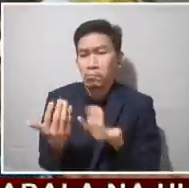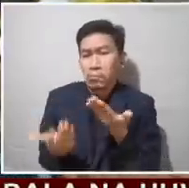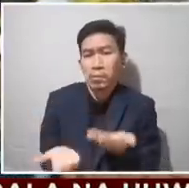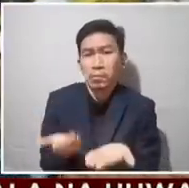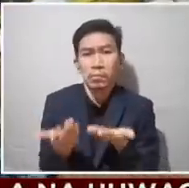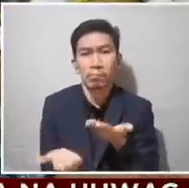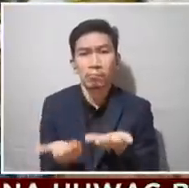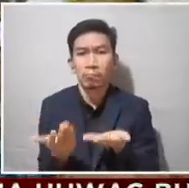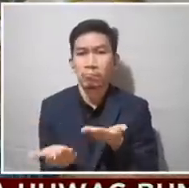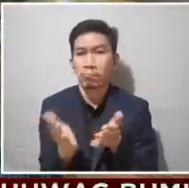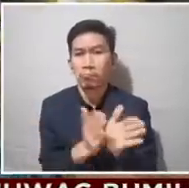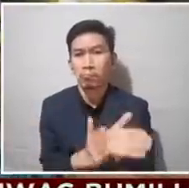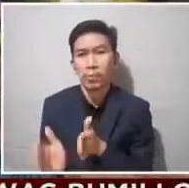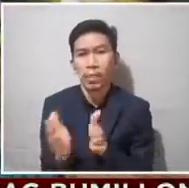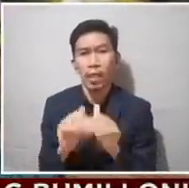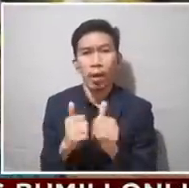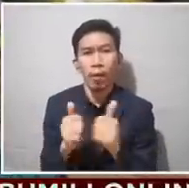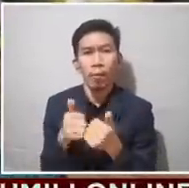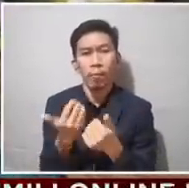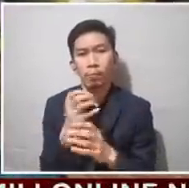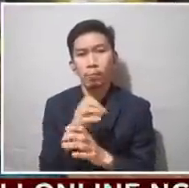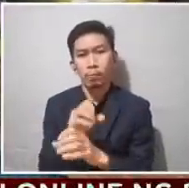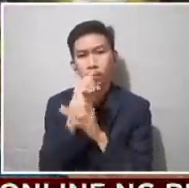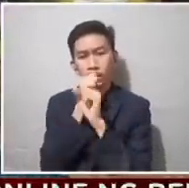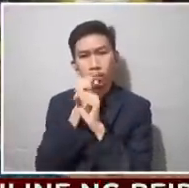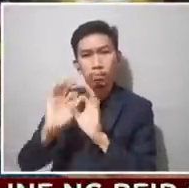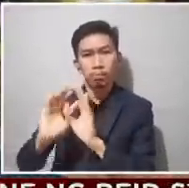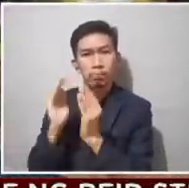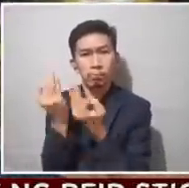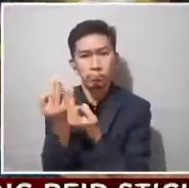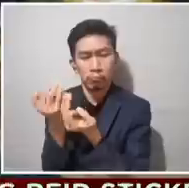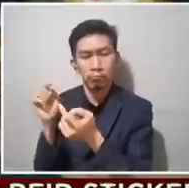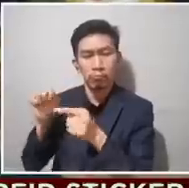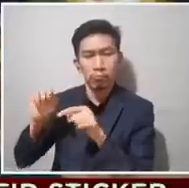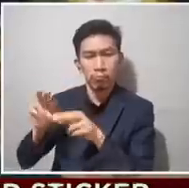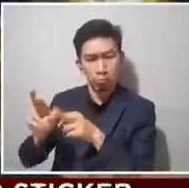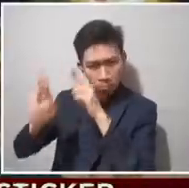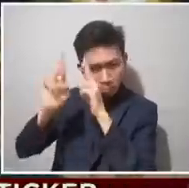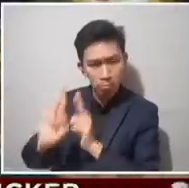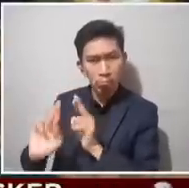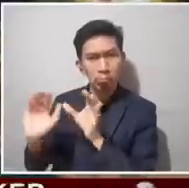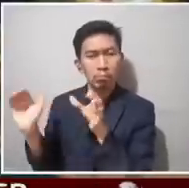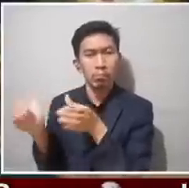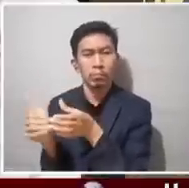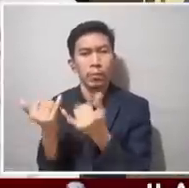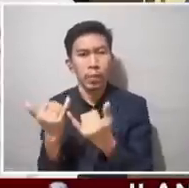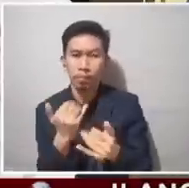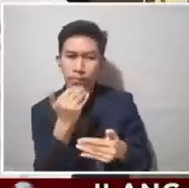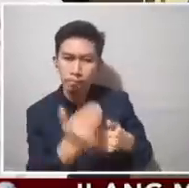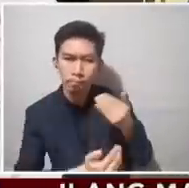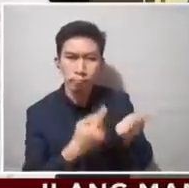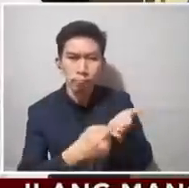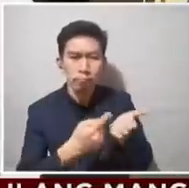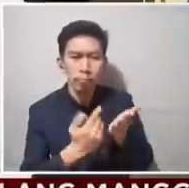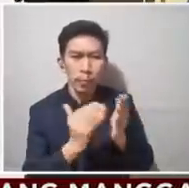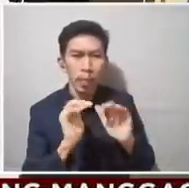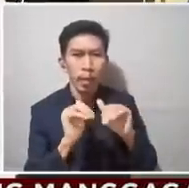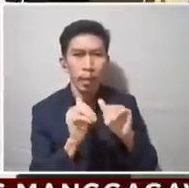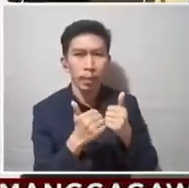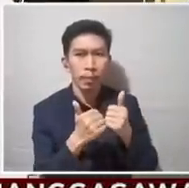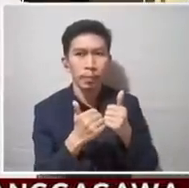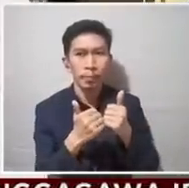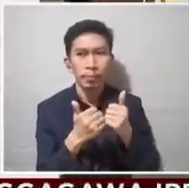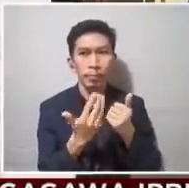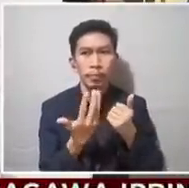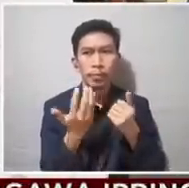yung privacy ng mga families. I have directed the AFP to look into how they can treat this yung mga